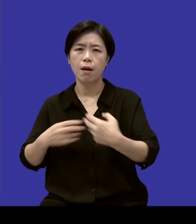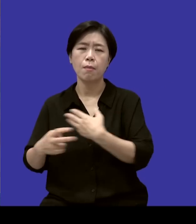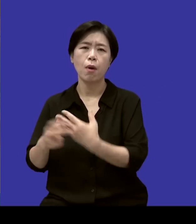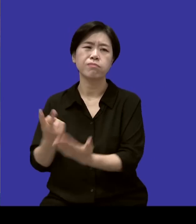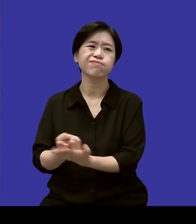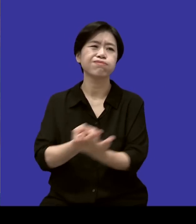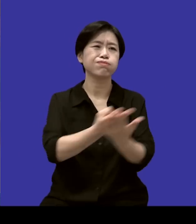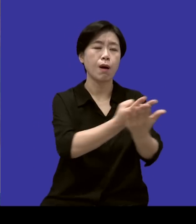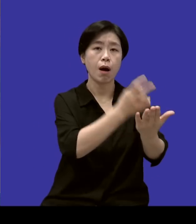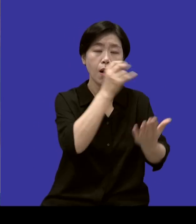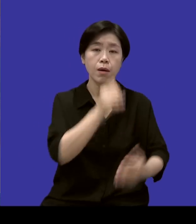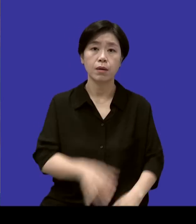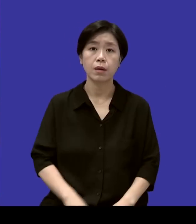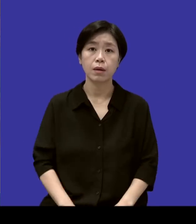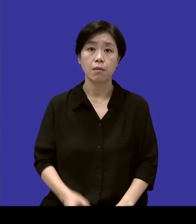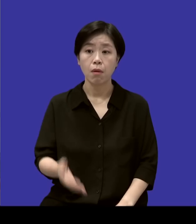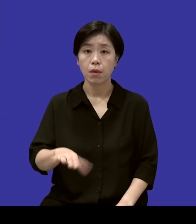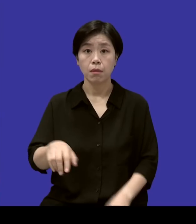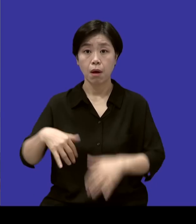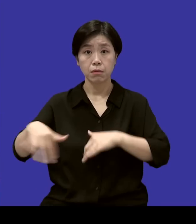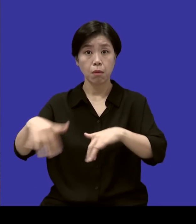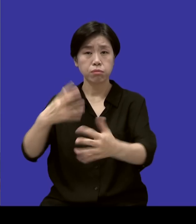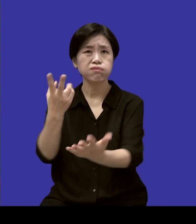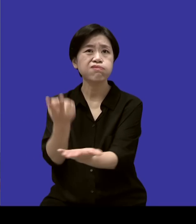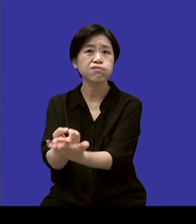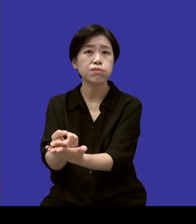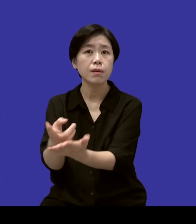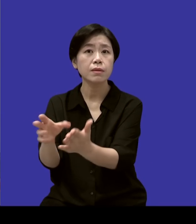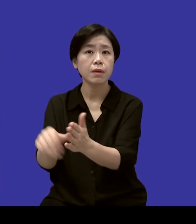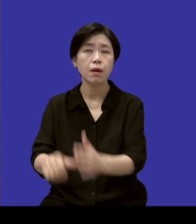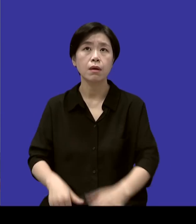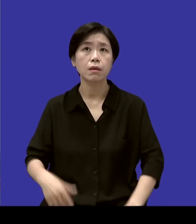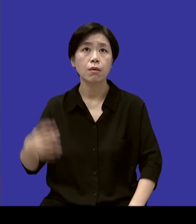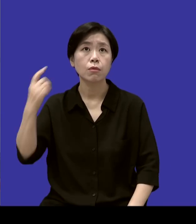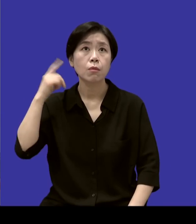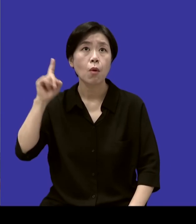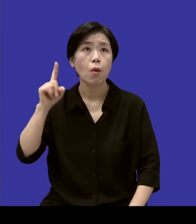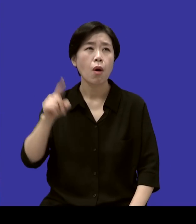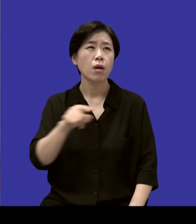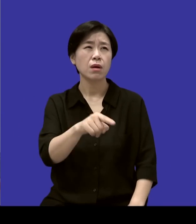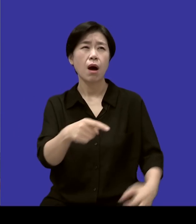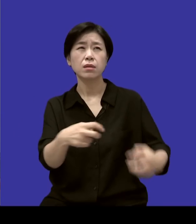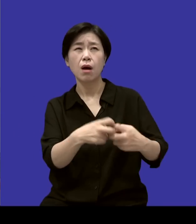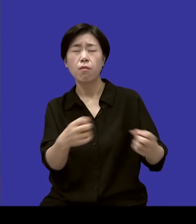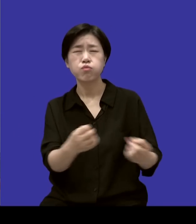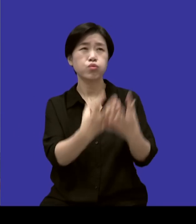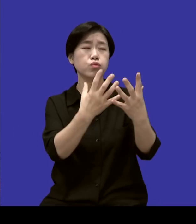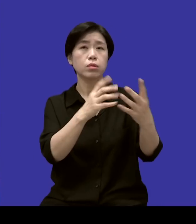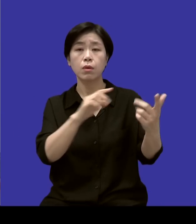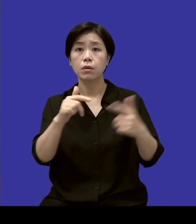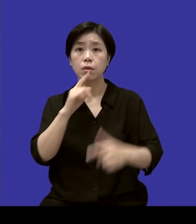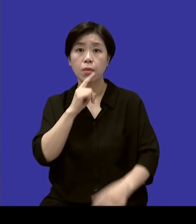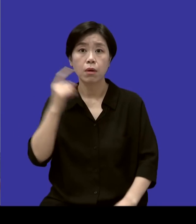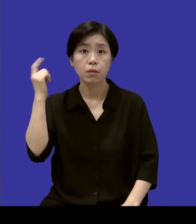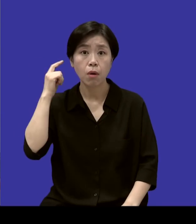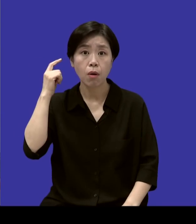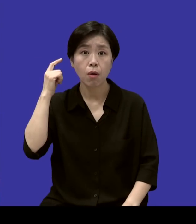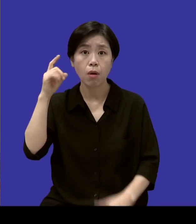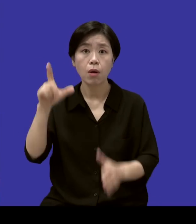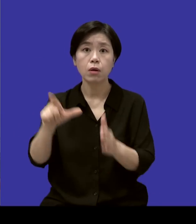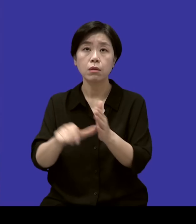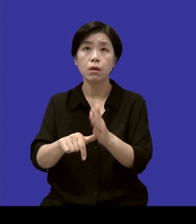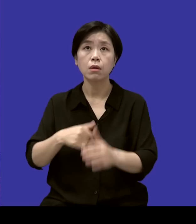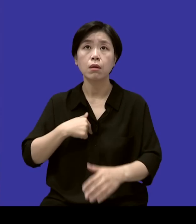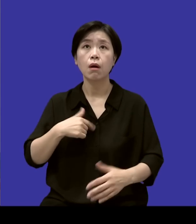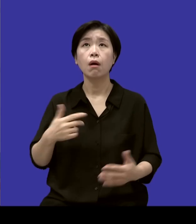들었는데 아이고. 그때 여태까지 내가 살아왔던 그 순간순간들 어려서부터 자라온 환경들이